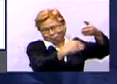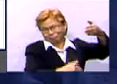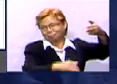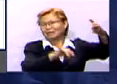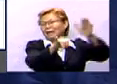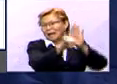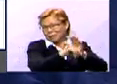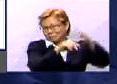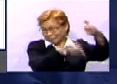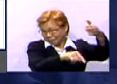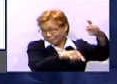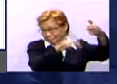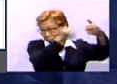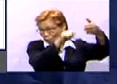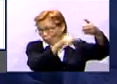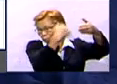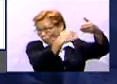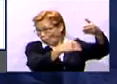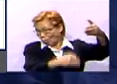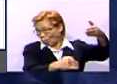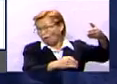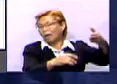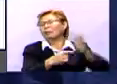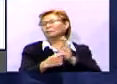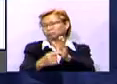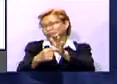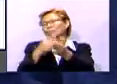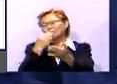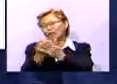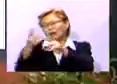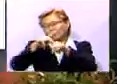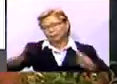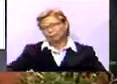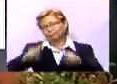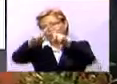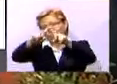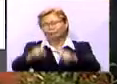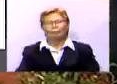calon-calon ini akan membawa suatu penjenamaan yang baik kepada parti.